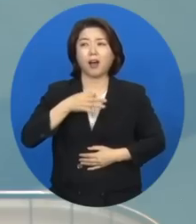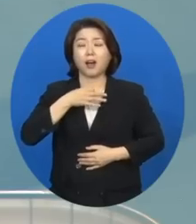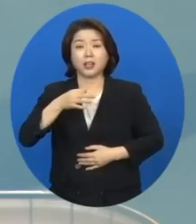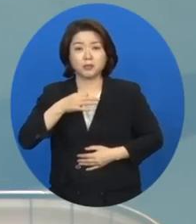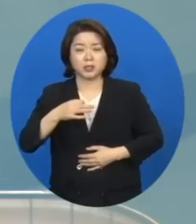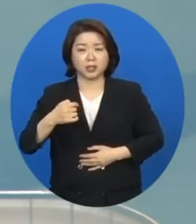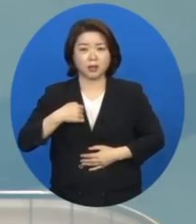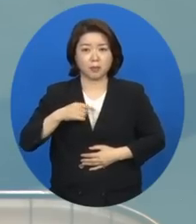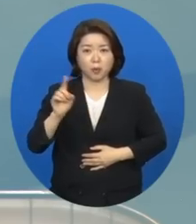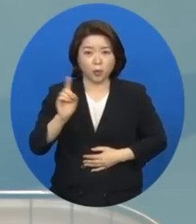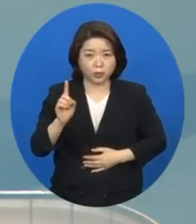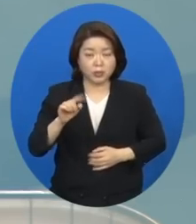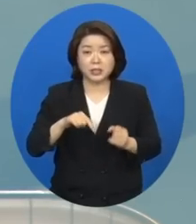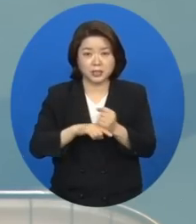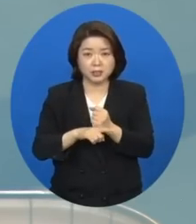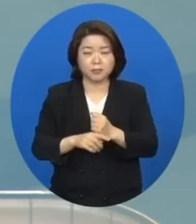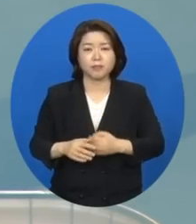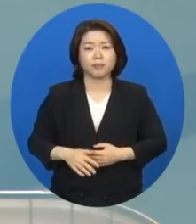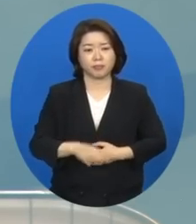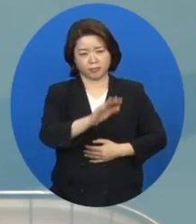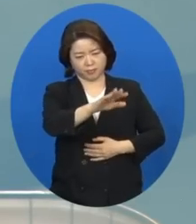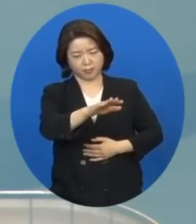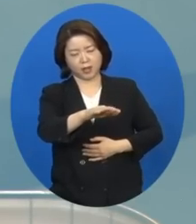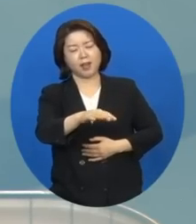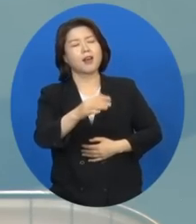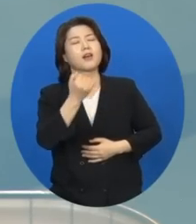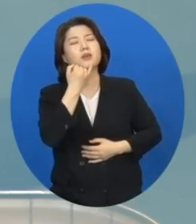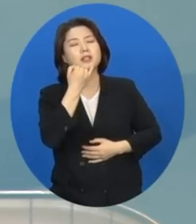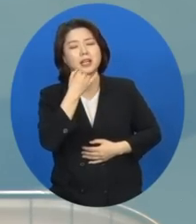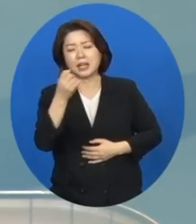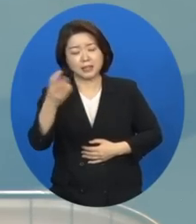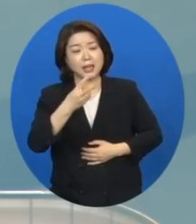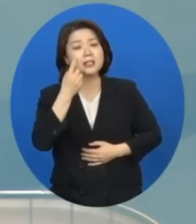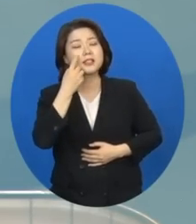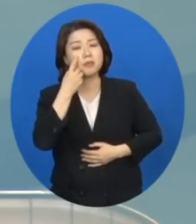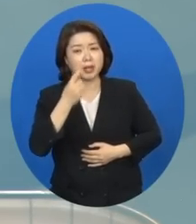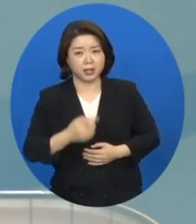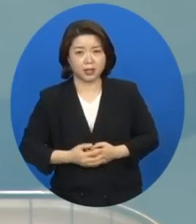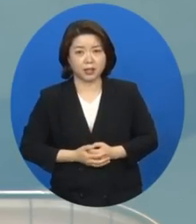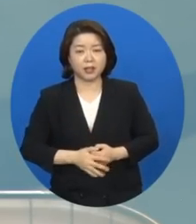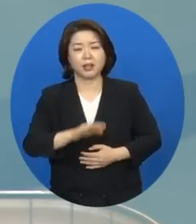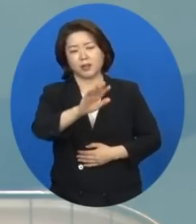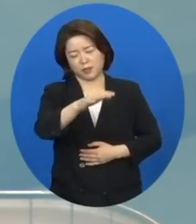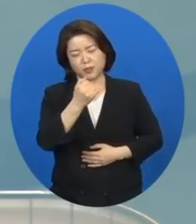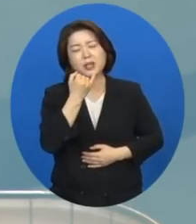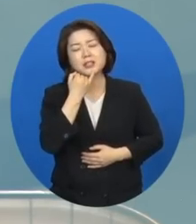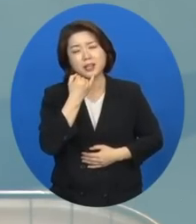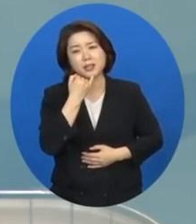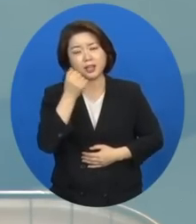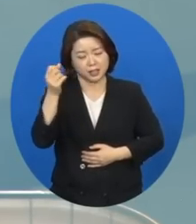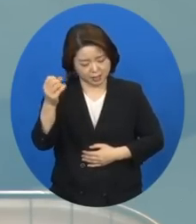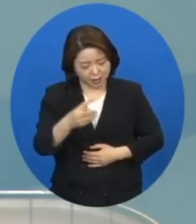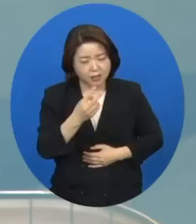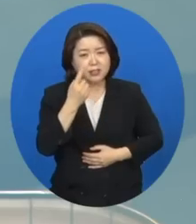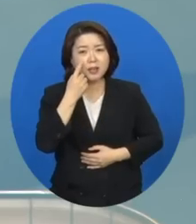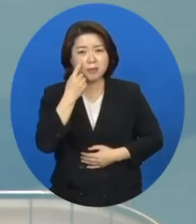저에겐 이렇게 들리는 거예요. 동혁아, 괜찮아. 다시 해. 괜찮아. 다시 해.